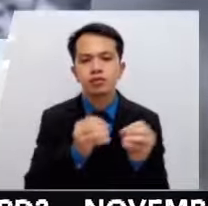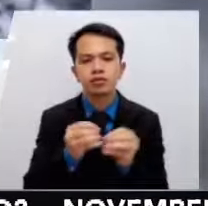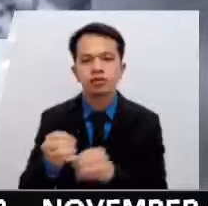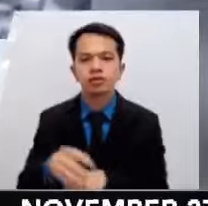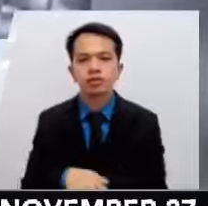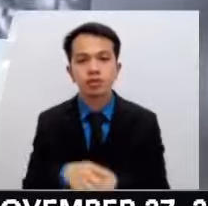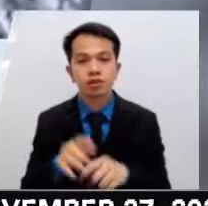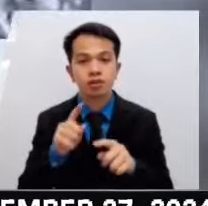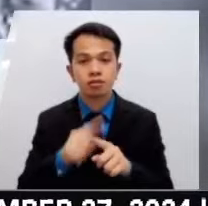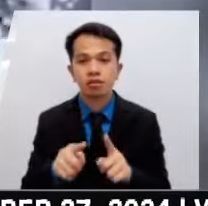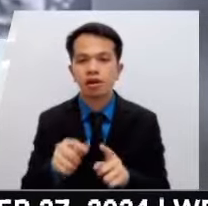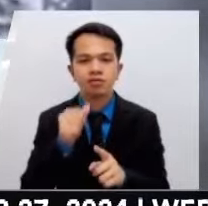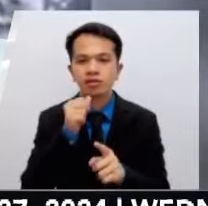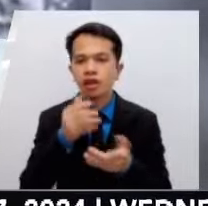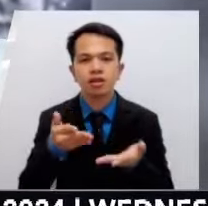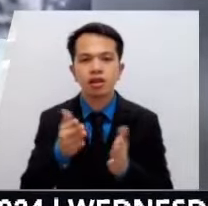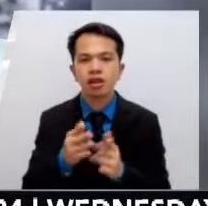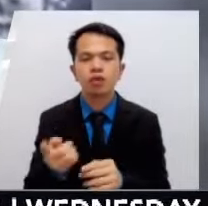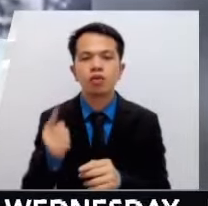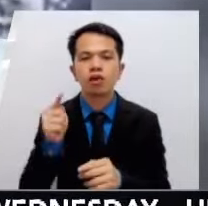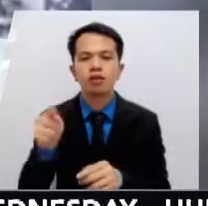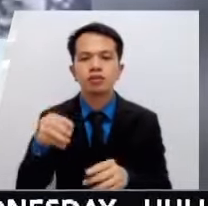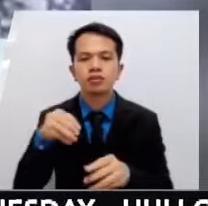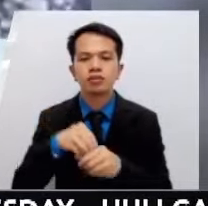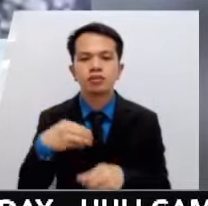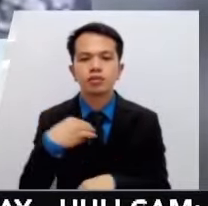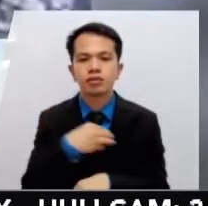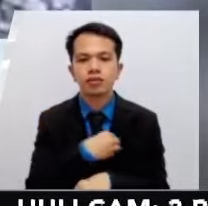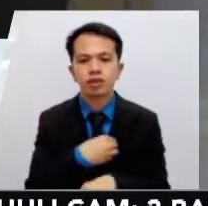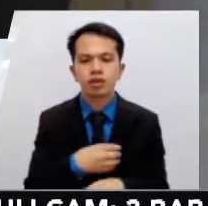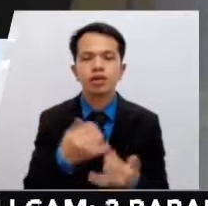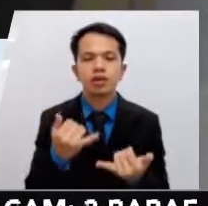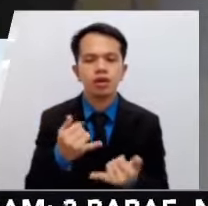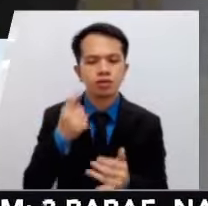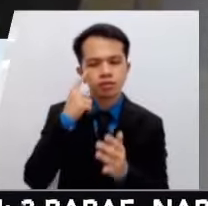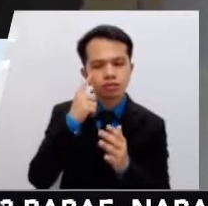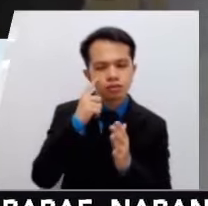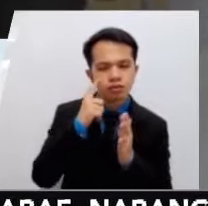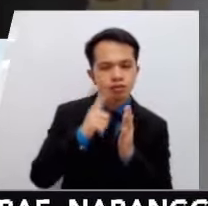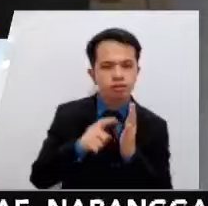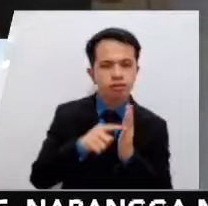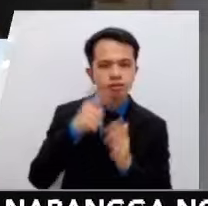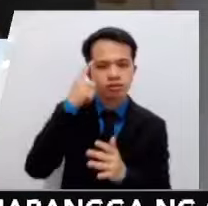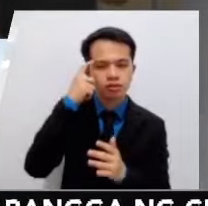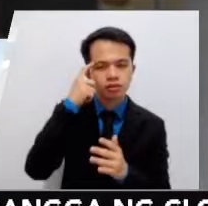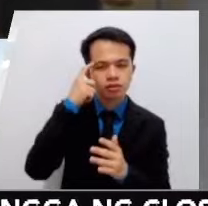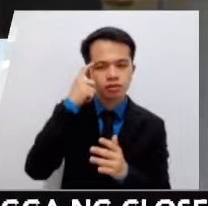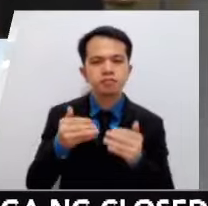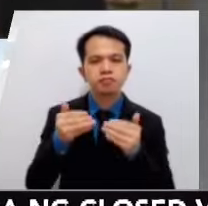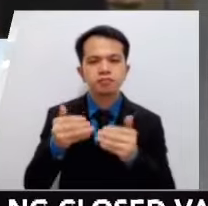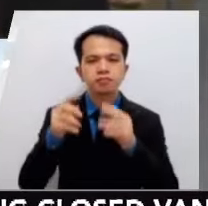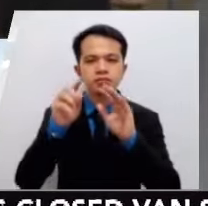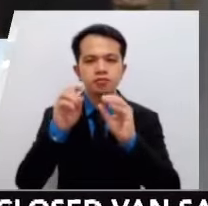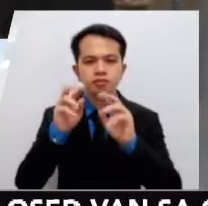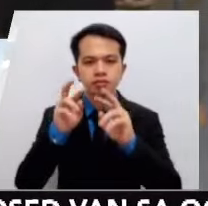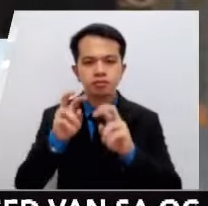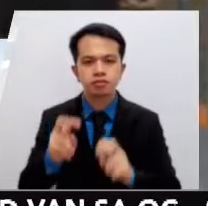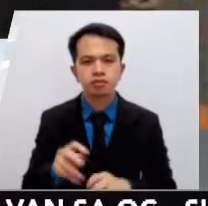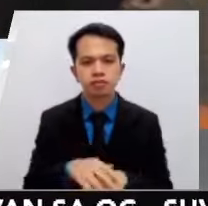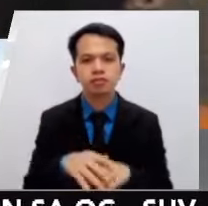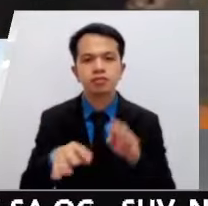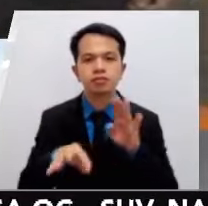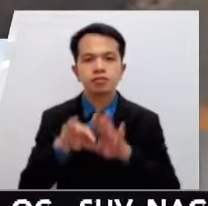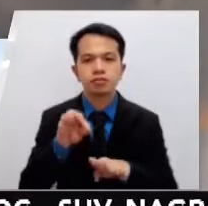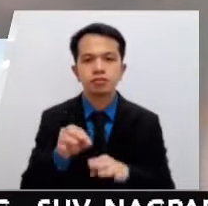sila pinapasok ng isang tauhan ng barko. Doon na naghinala ang PCG at nagsagawa ng mas detalyadong inspeksyon. Nabisto na walang